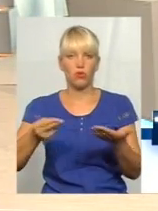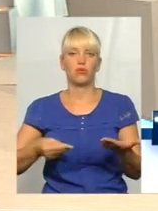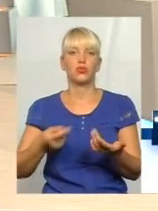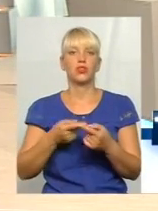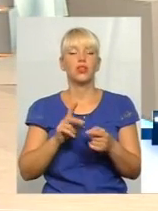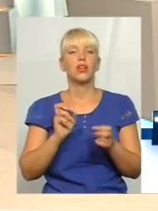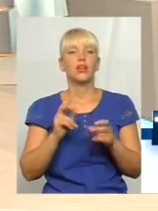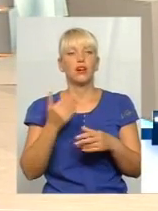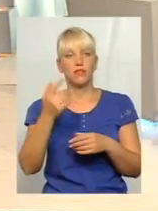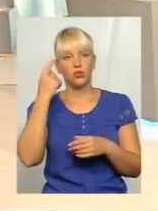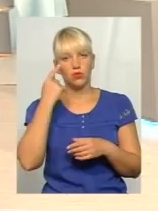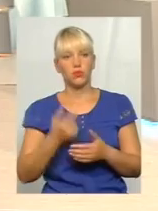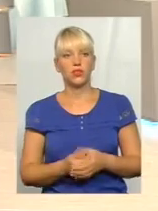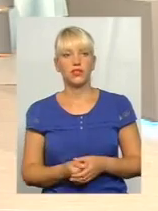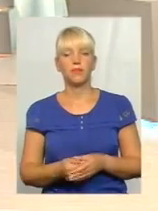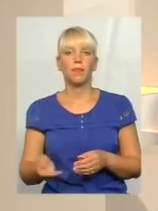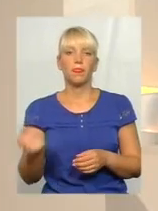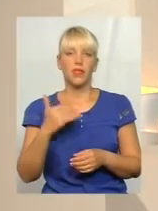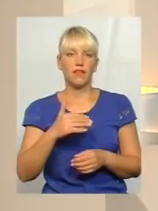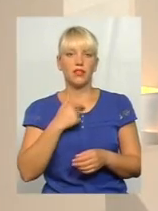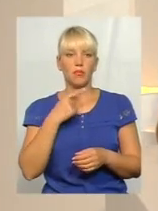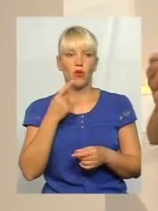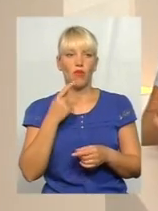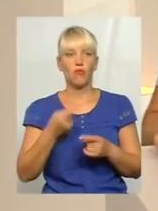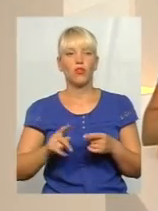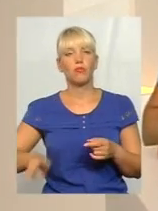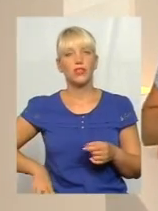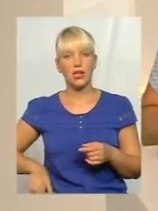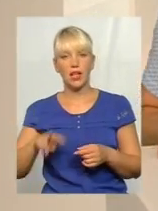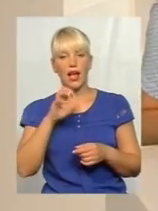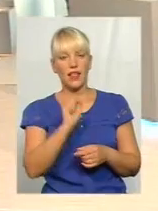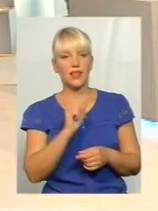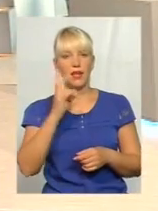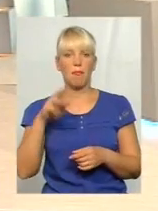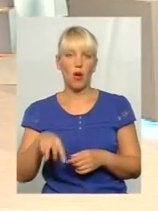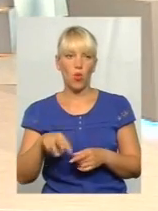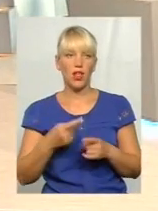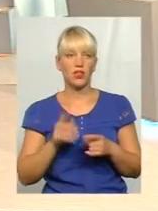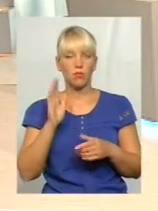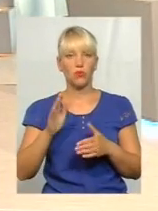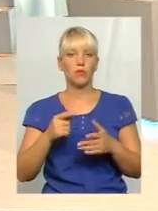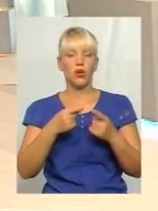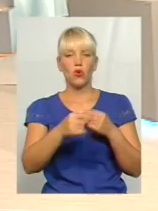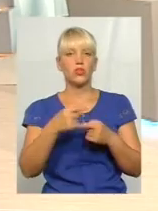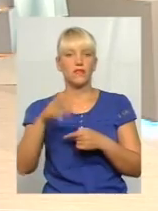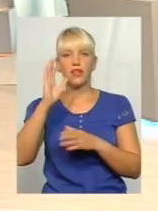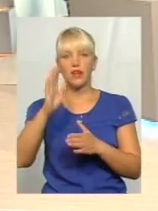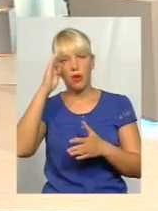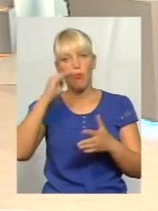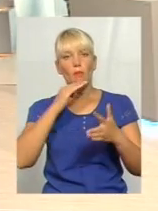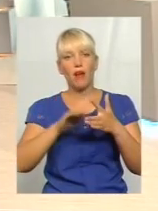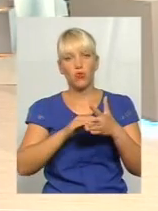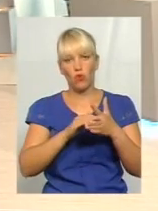почнемо А давайте з директора бувшого почнемо що він давайте з Андрія Миколайовича будемо вас так розрізнати сьогодні по батькові Андрій